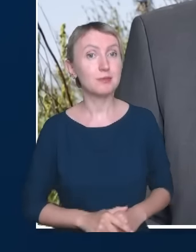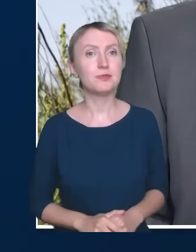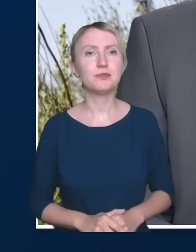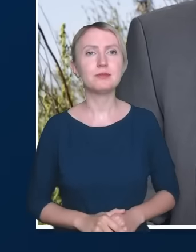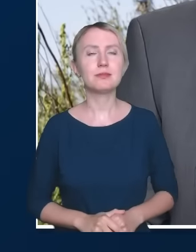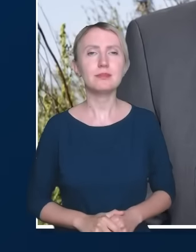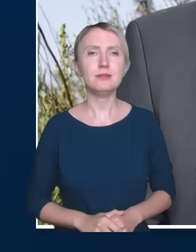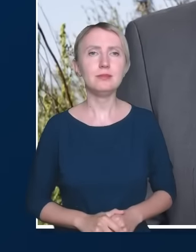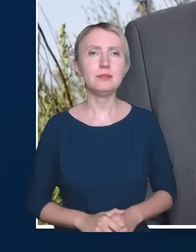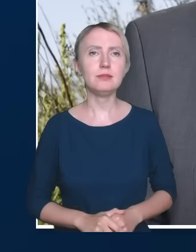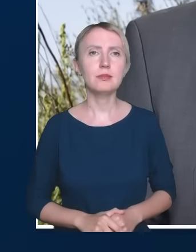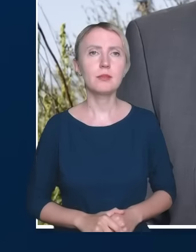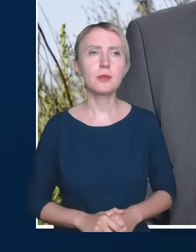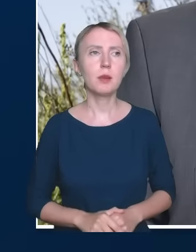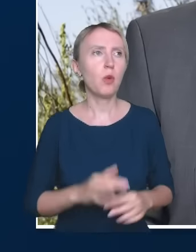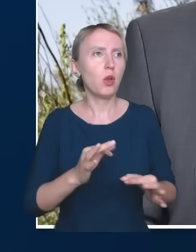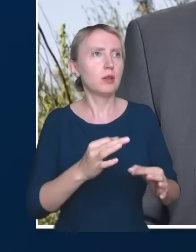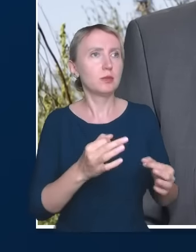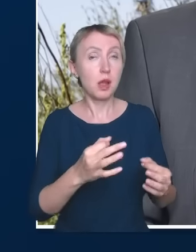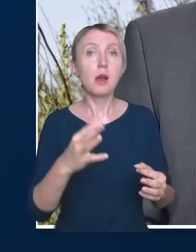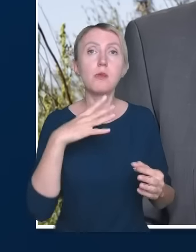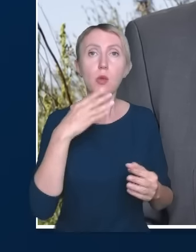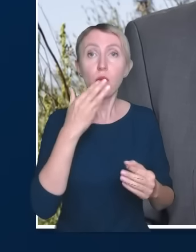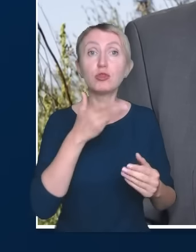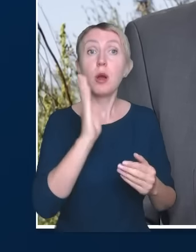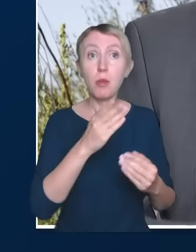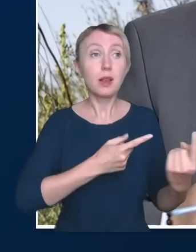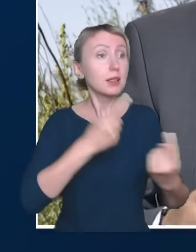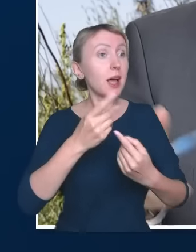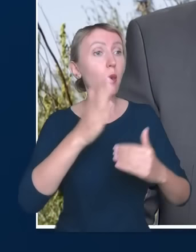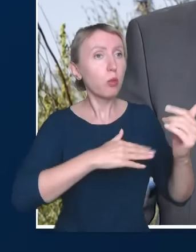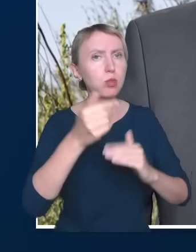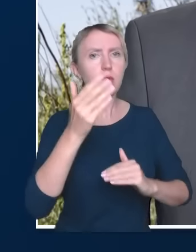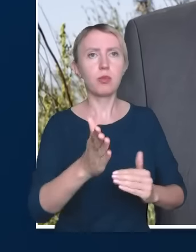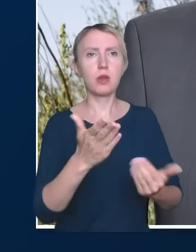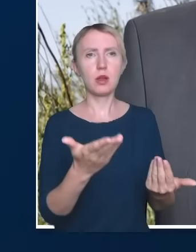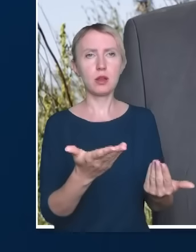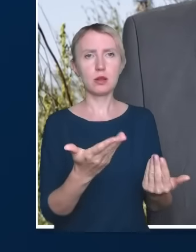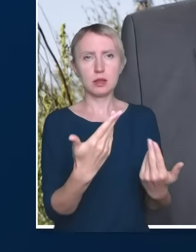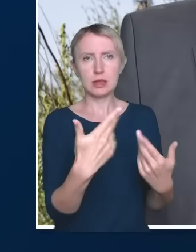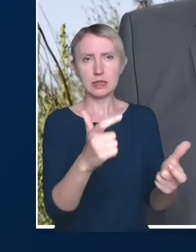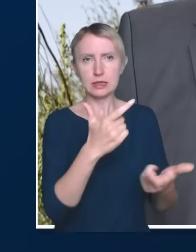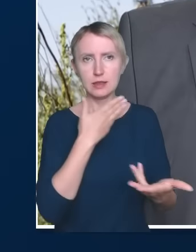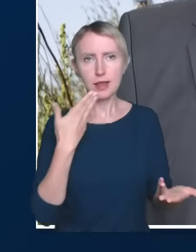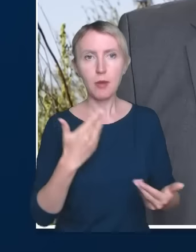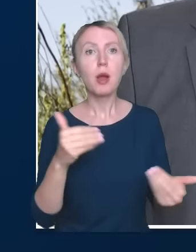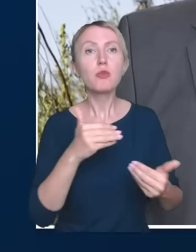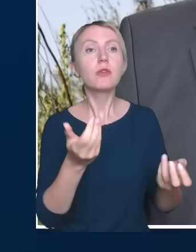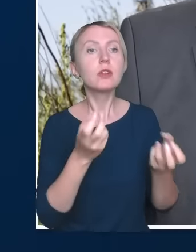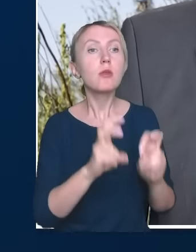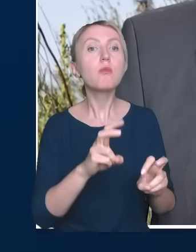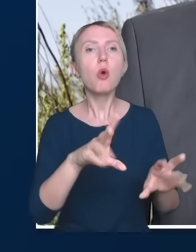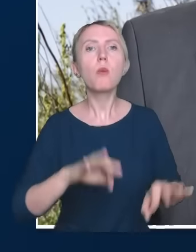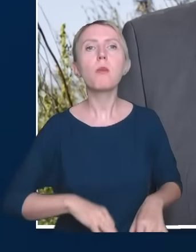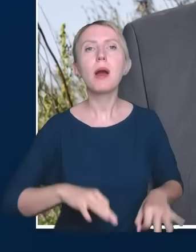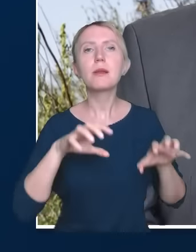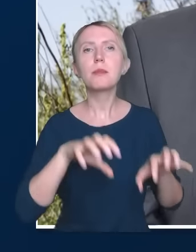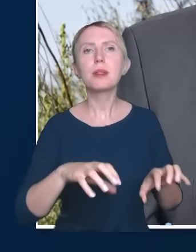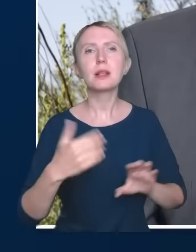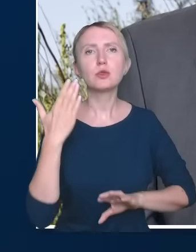pechowe, no bo właśnie, bo nic nie powstaje, a powinno powstawać ze względów, które pan prezes właśnie przed